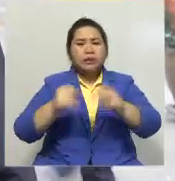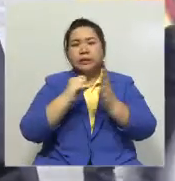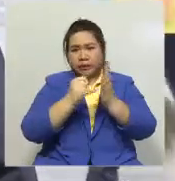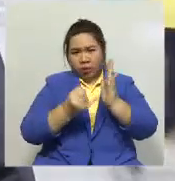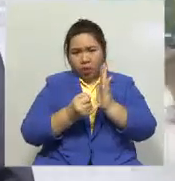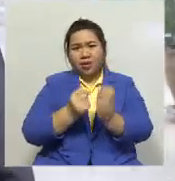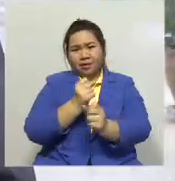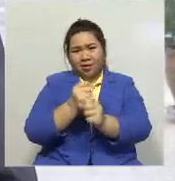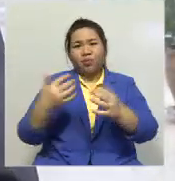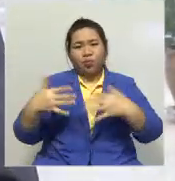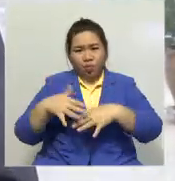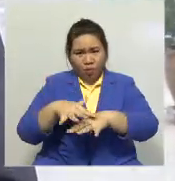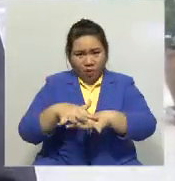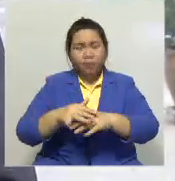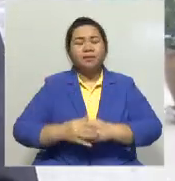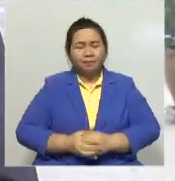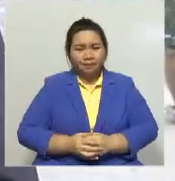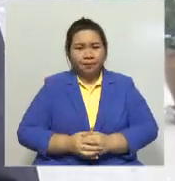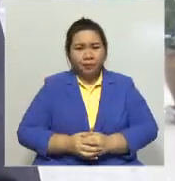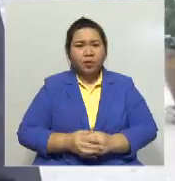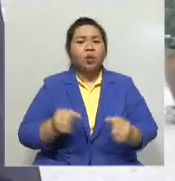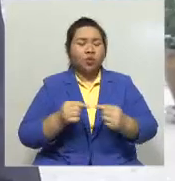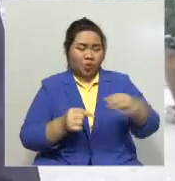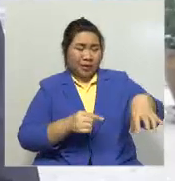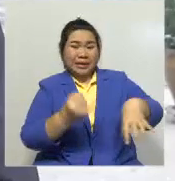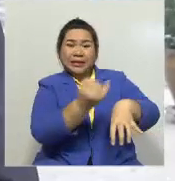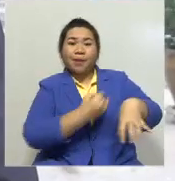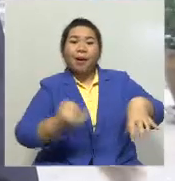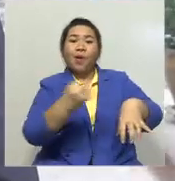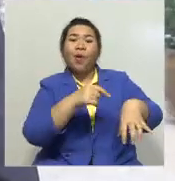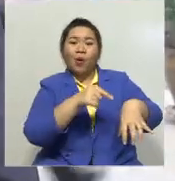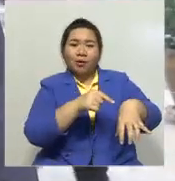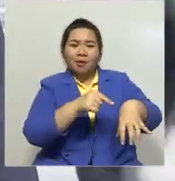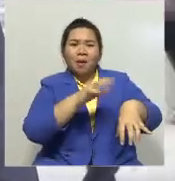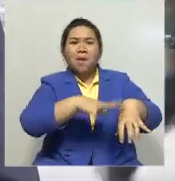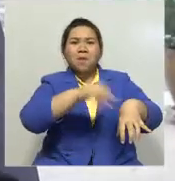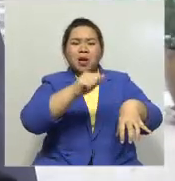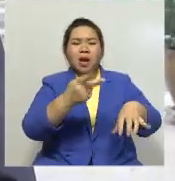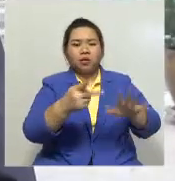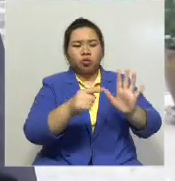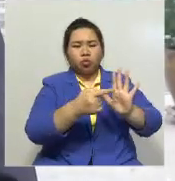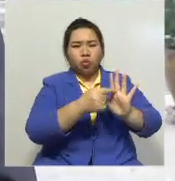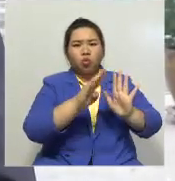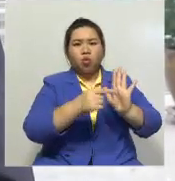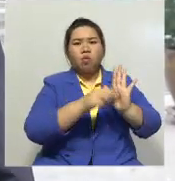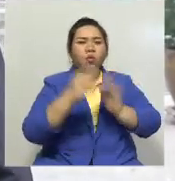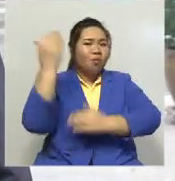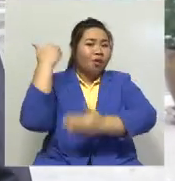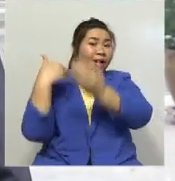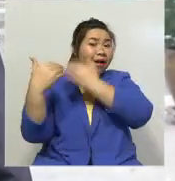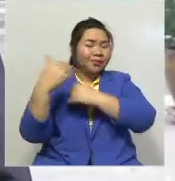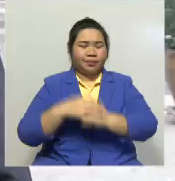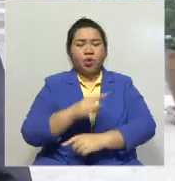นะครับเราทำความสะอาดที่อย่างสำนักศิลปากรที่1ก็ทำความสะอาดที่เมืองโบราณคูบัวนะครับวันที่25